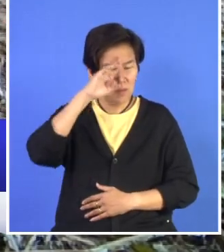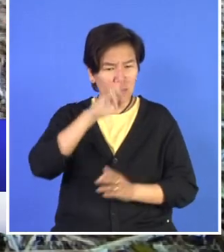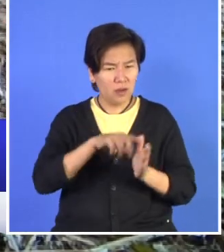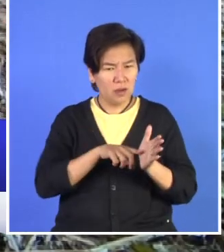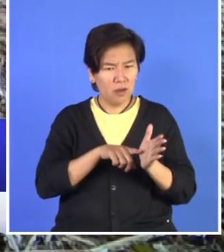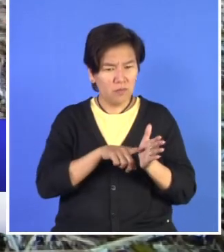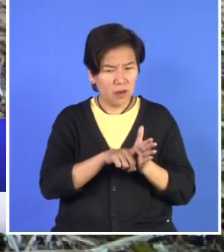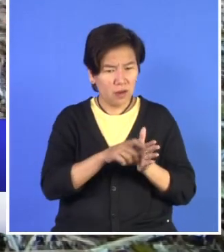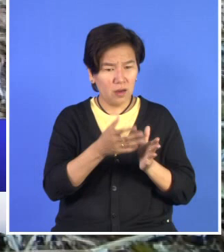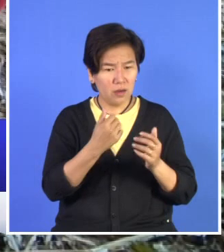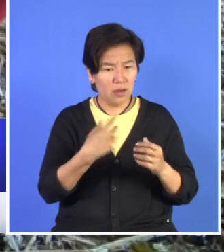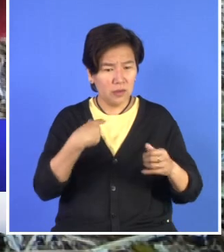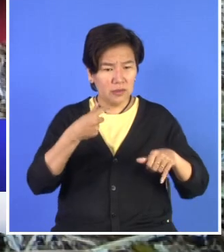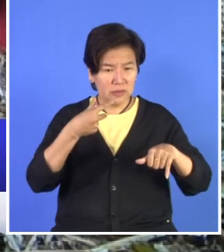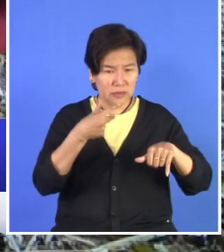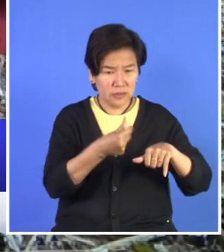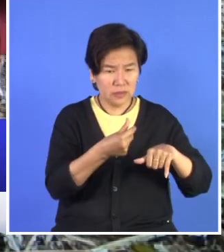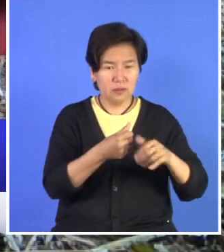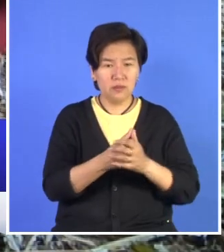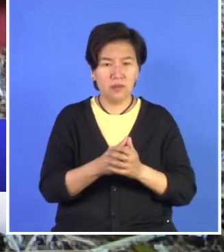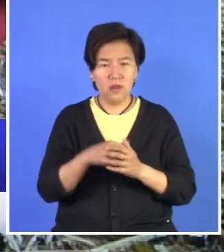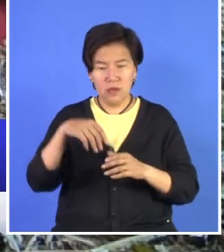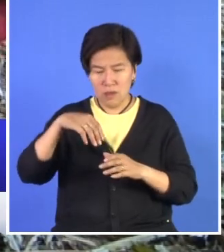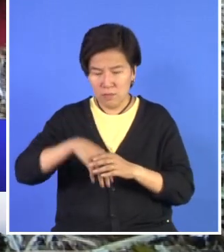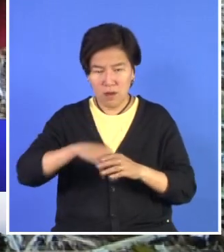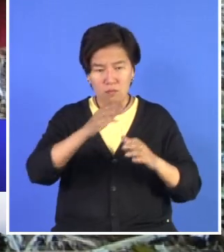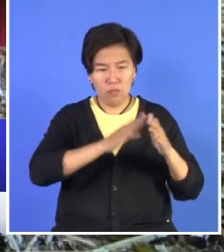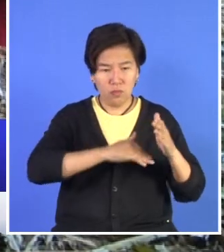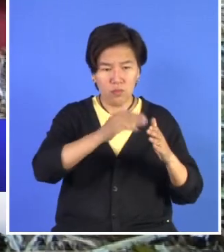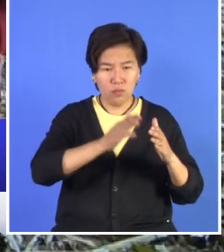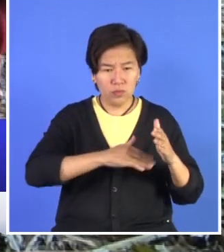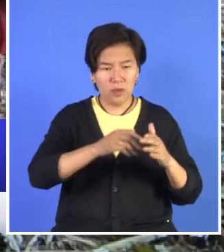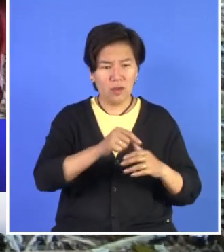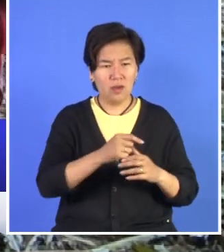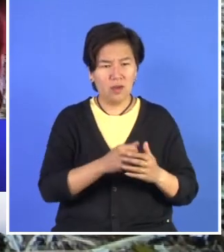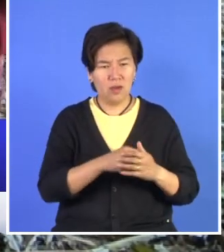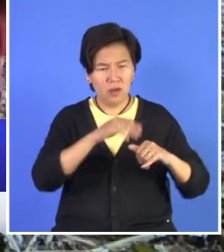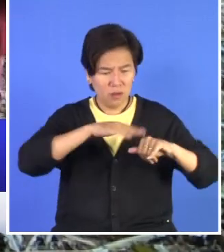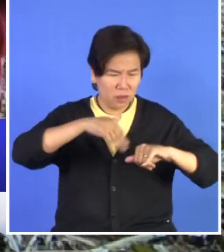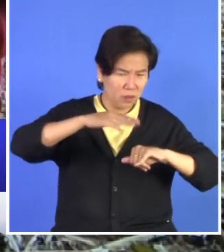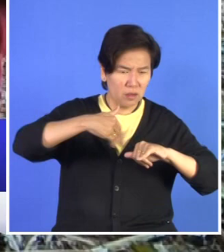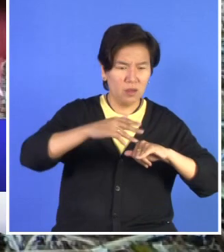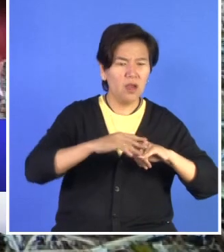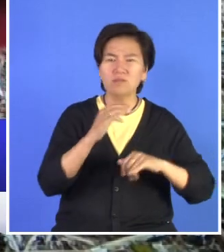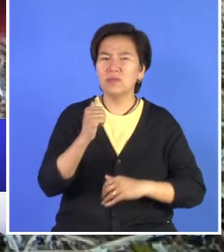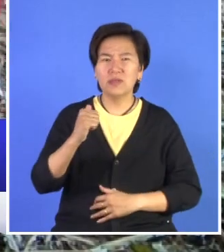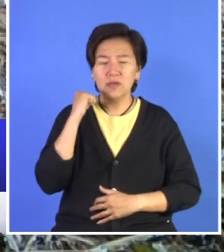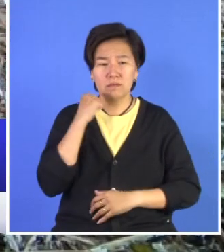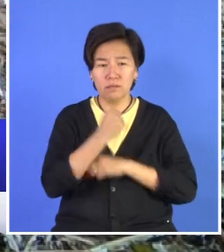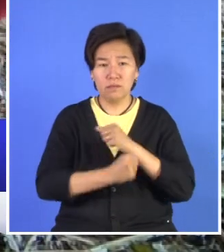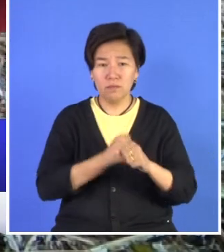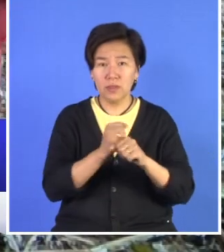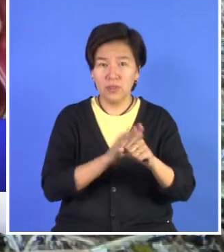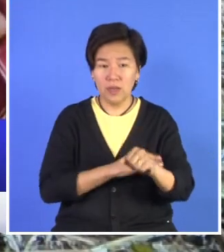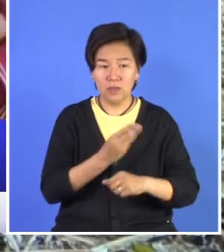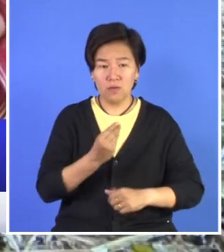แล้วพอฉีดยาแล้วหมอขายเอาปูนทาดูเผื่อมันจะหายไหมที่นี่มันไม่หายมันก็เป็นอย่างนี้ทั่วตัว เป็นมากี่ปีแล้วอย่างนี